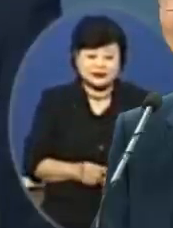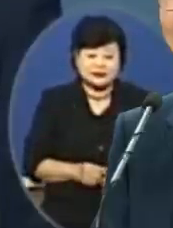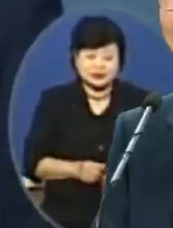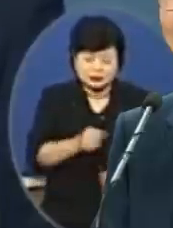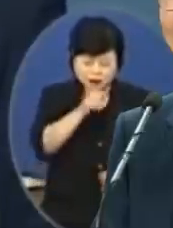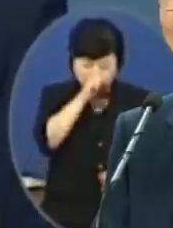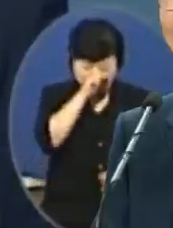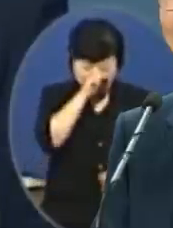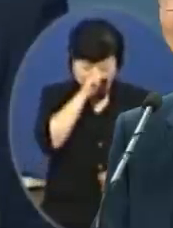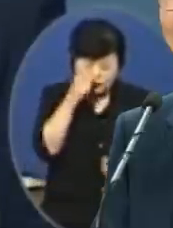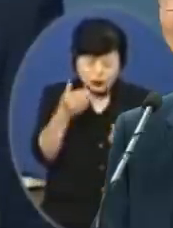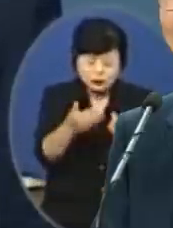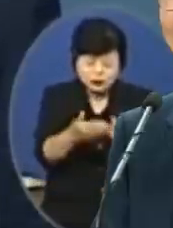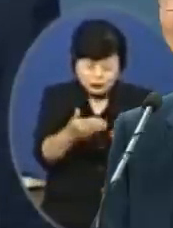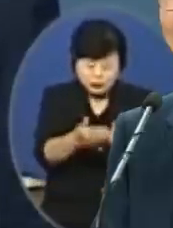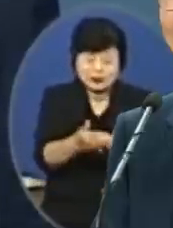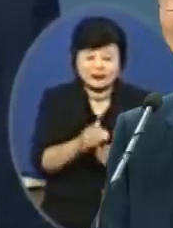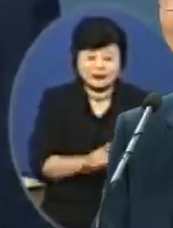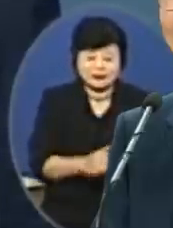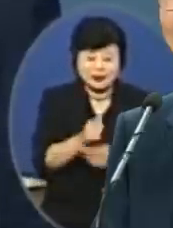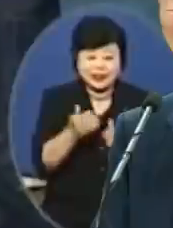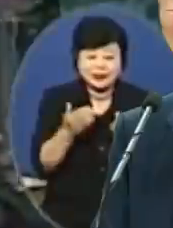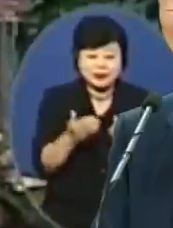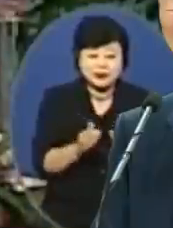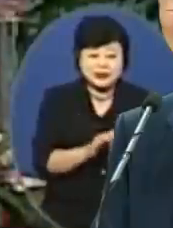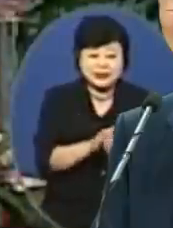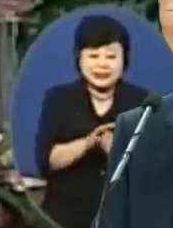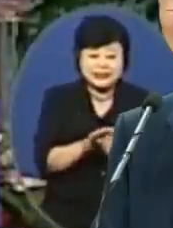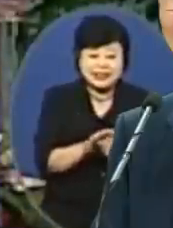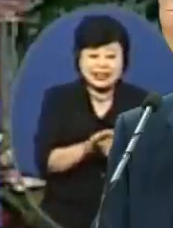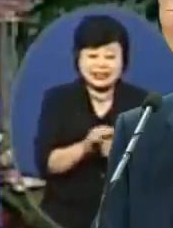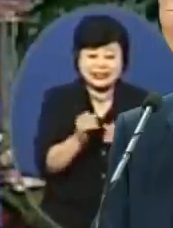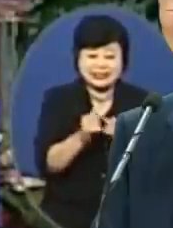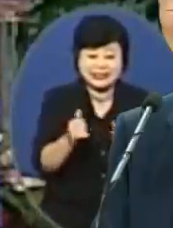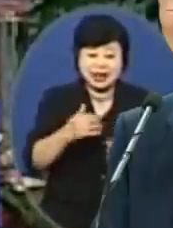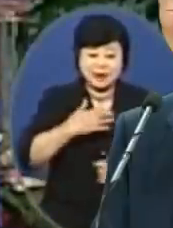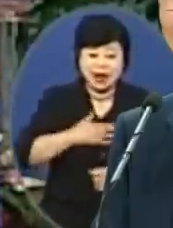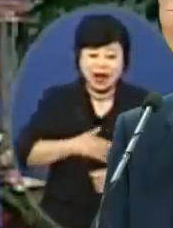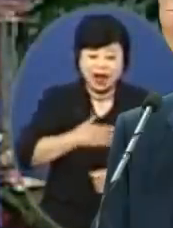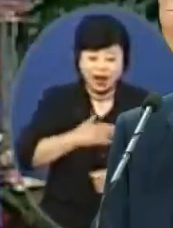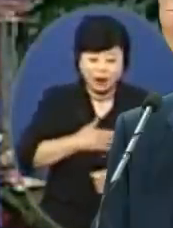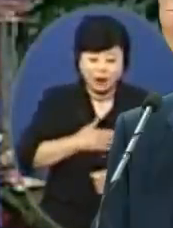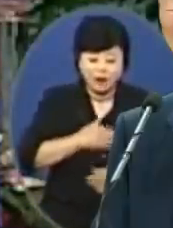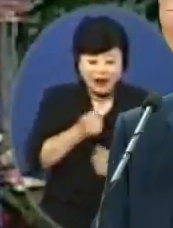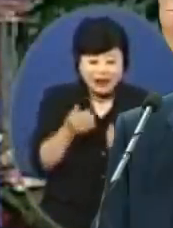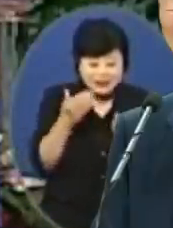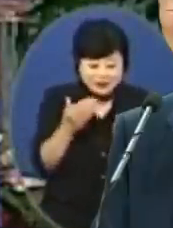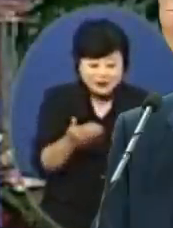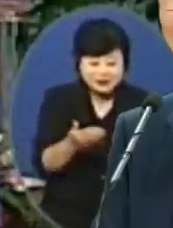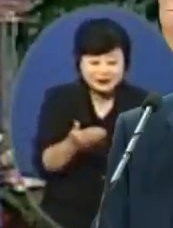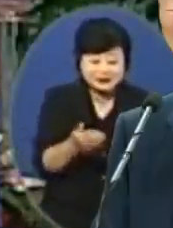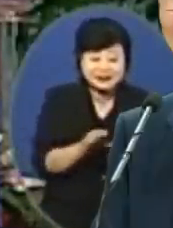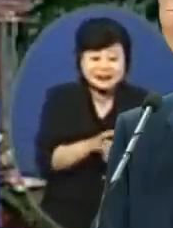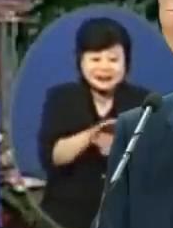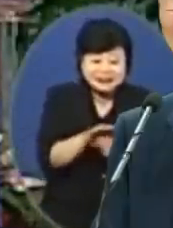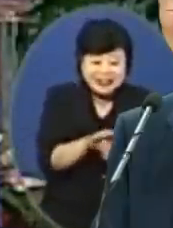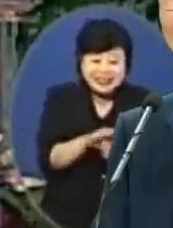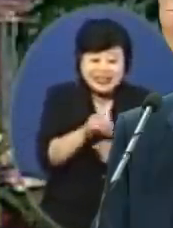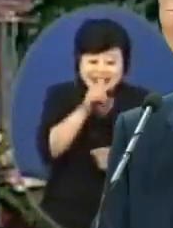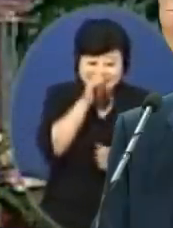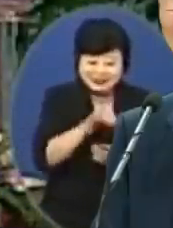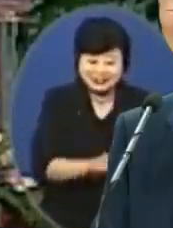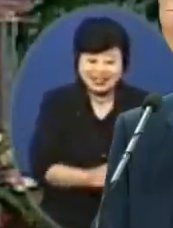최선의 것을 주시겠다는 것입니다. 하나님이 우리를 사랑하시는 사랑을 우리가 알고 믿었노니 하나님은 사랑이신